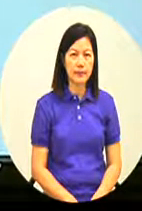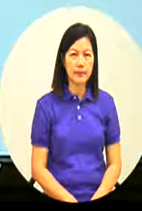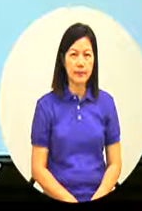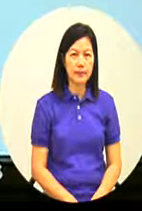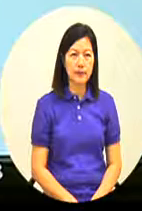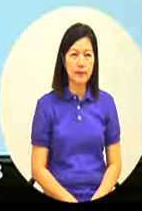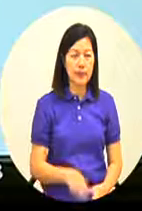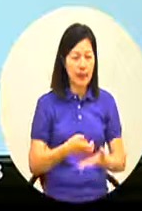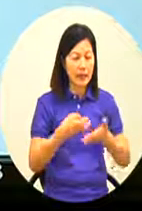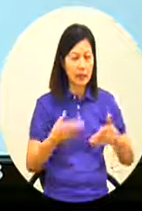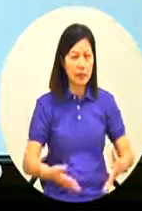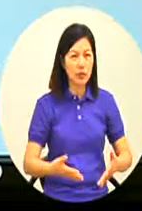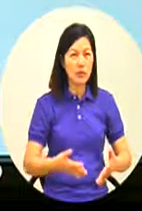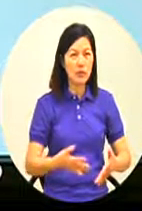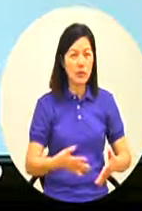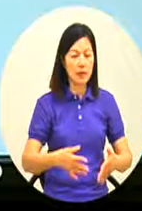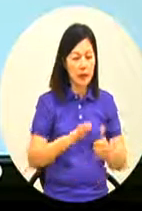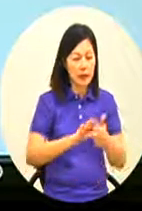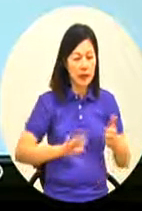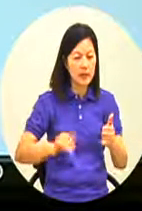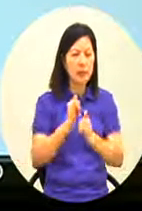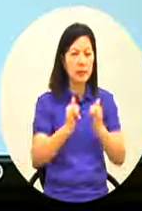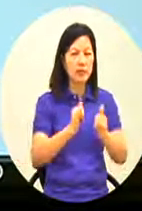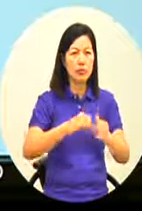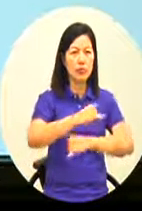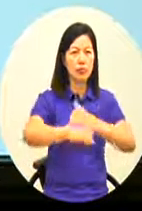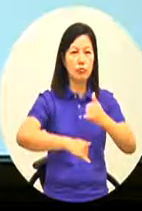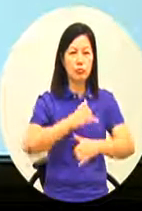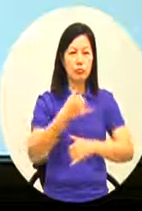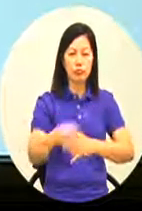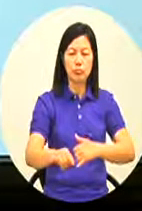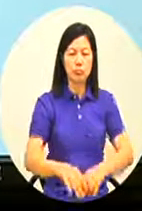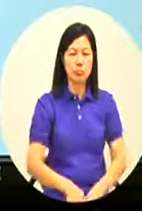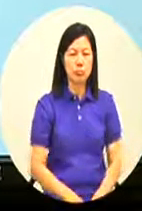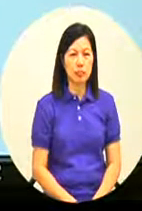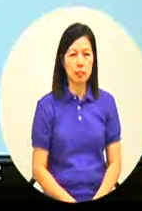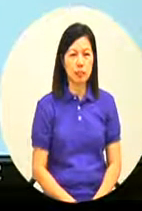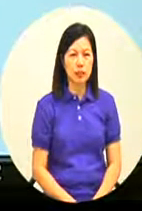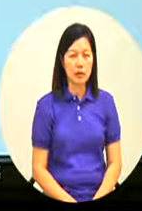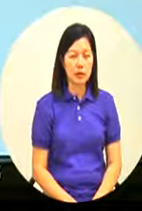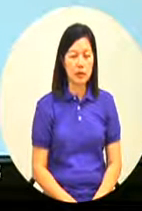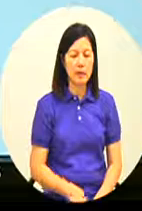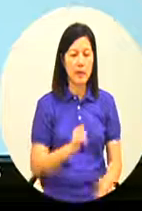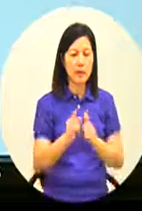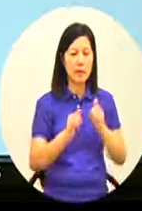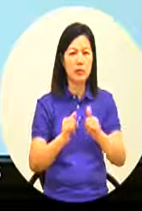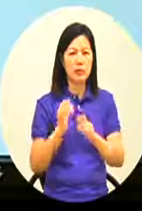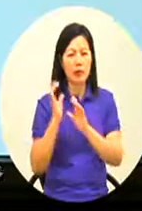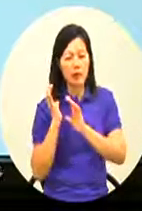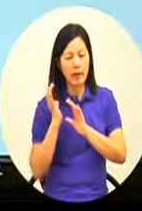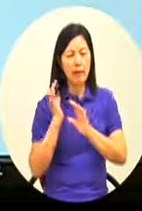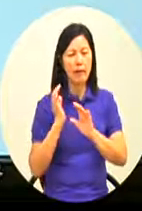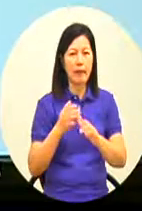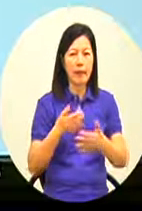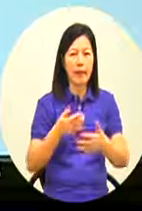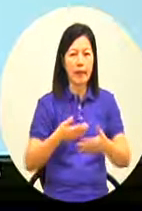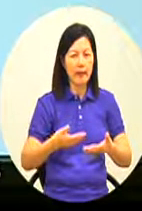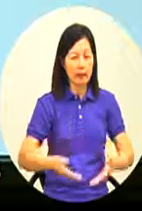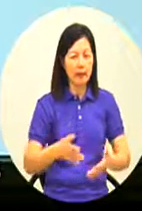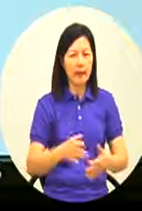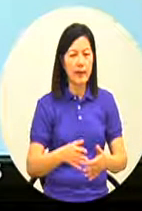严重的影响到很多人的生活，已经超越了百姓的负荷。现在什么都